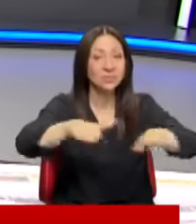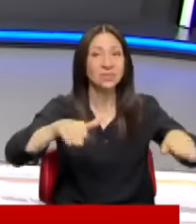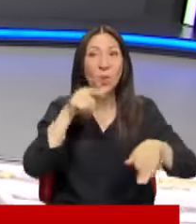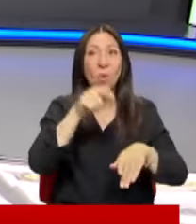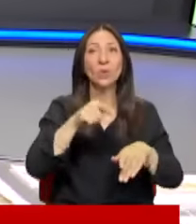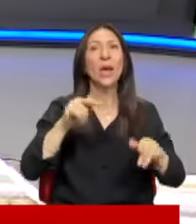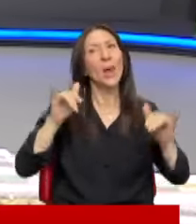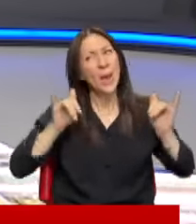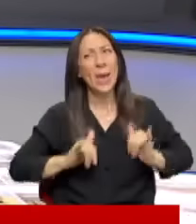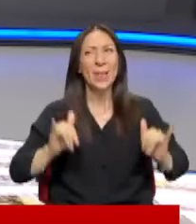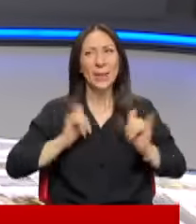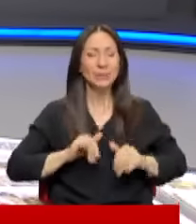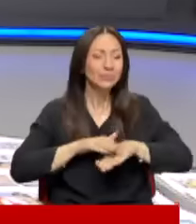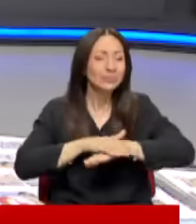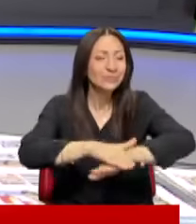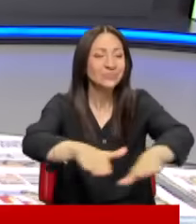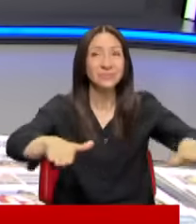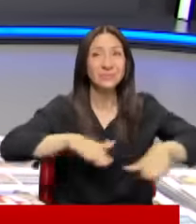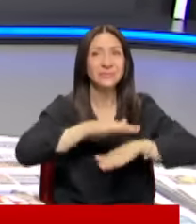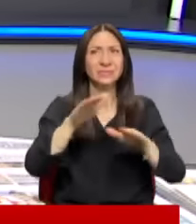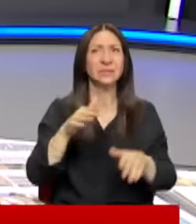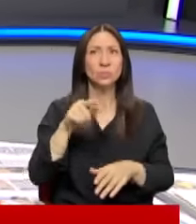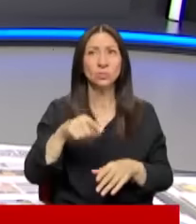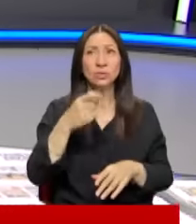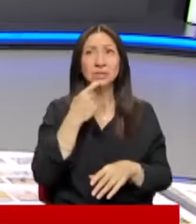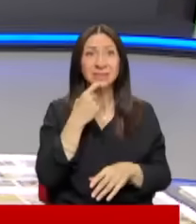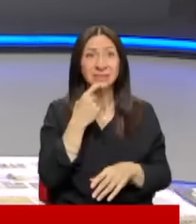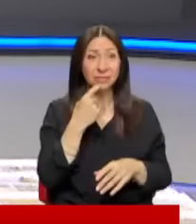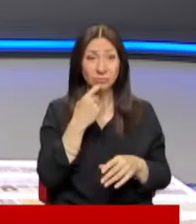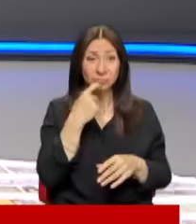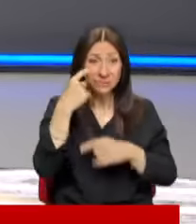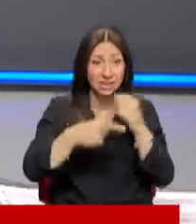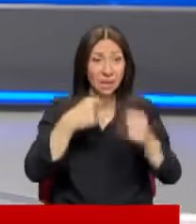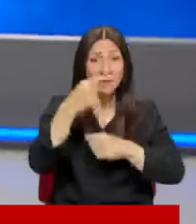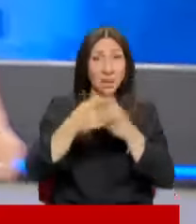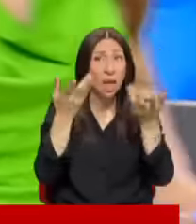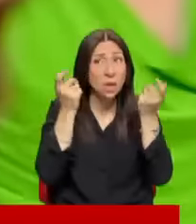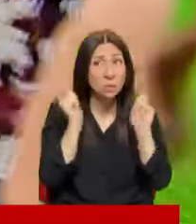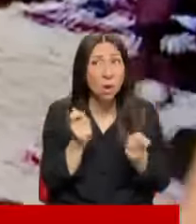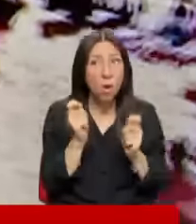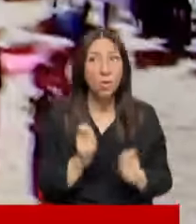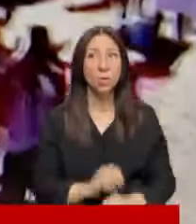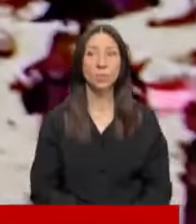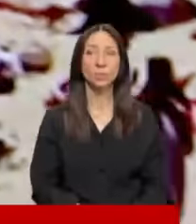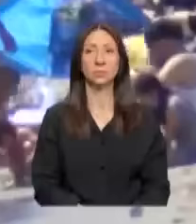orada gönlünce denize girmek her geçen yıl bu ülkede daha zor hale geliyor.